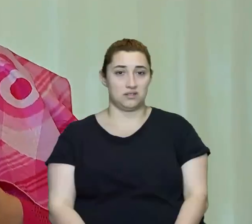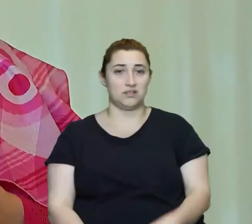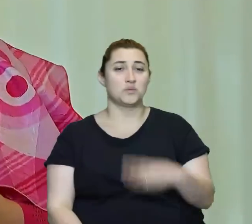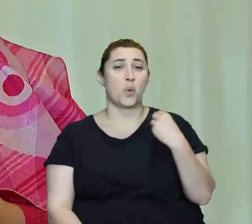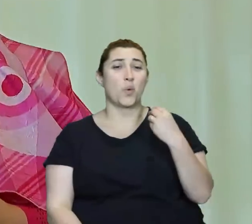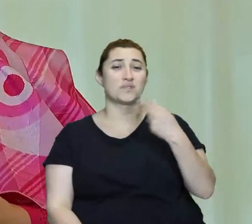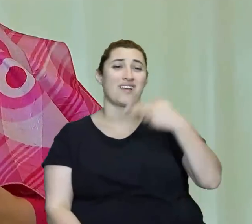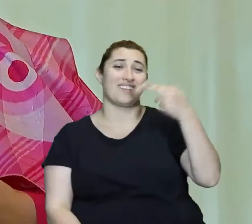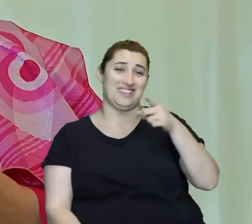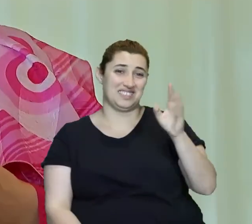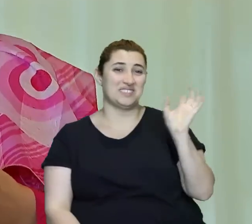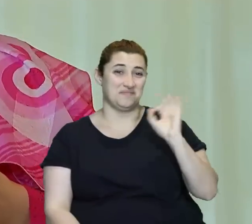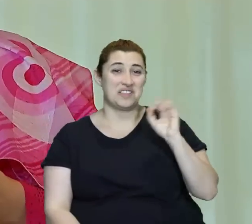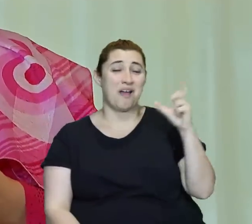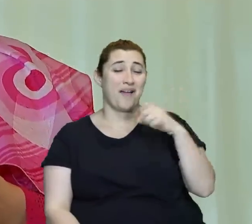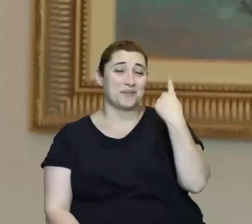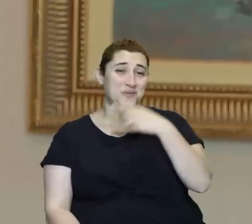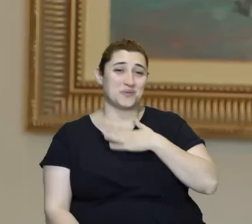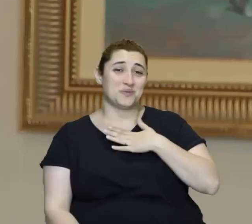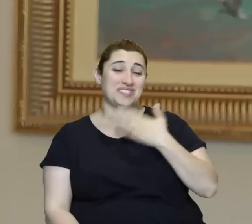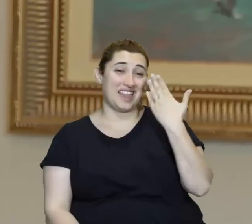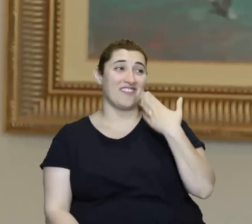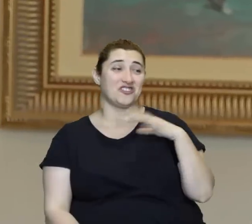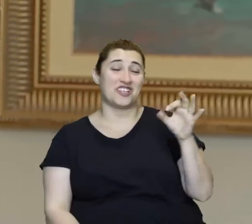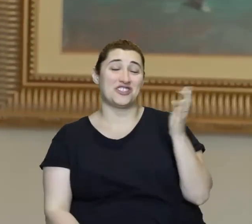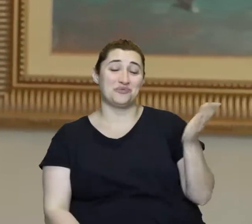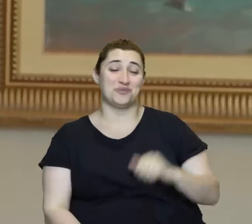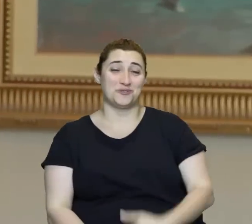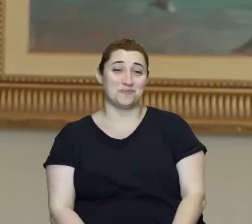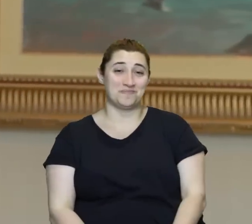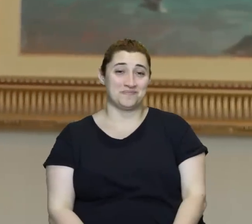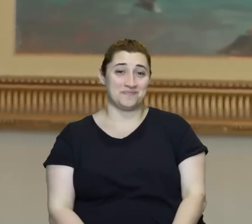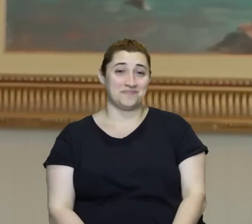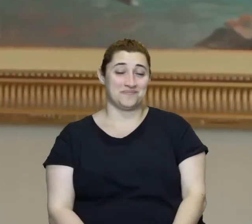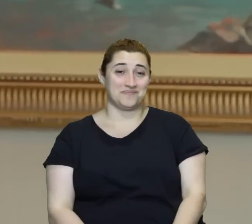Çok güzel tablo ama değil mi ay parçası? Zevkli kız vallahi Zehra.